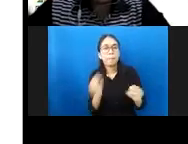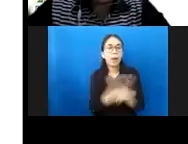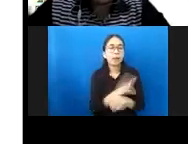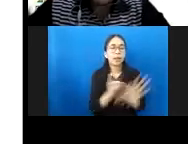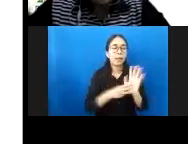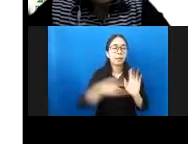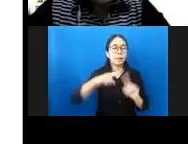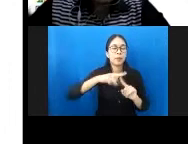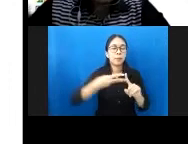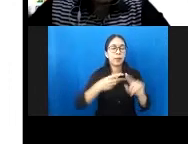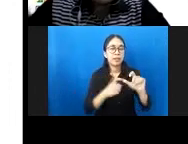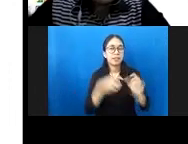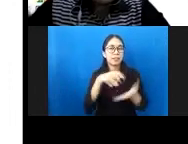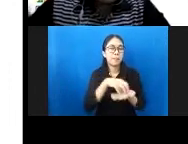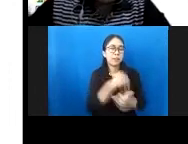kerjanya.